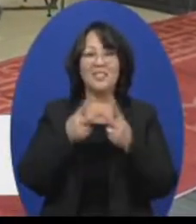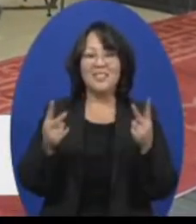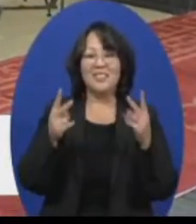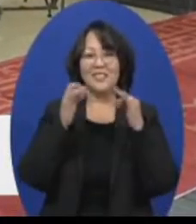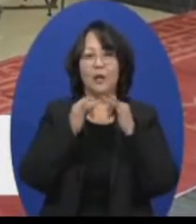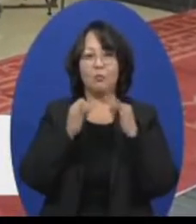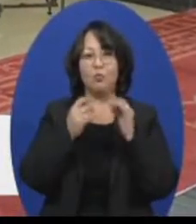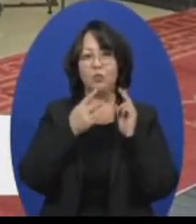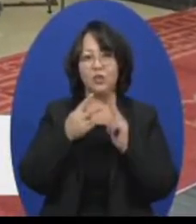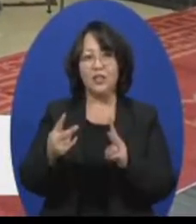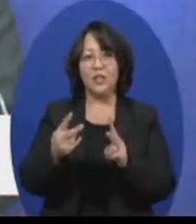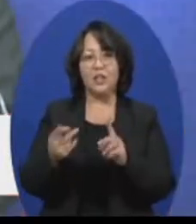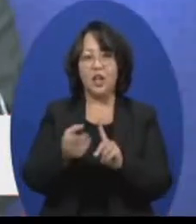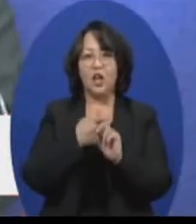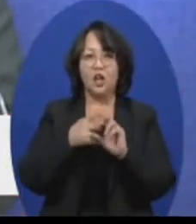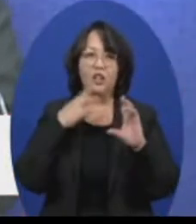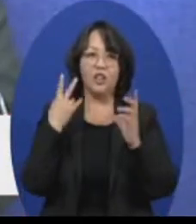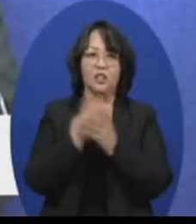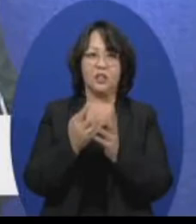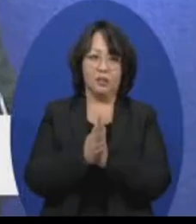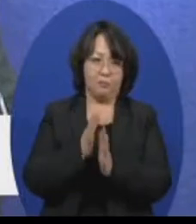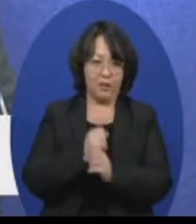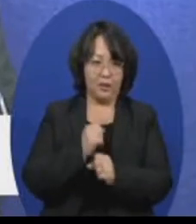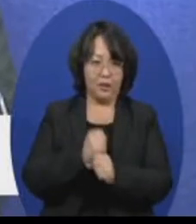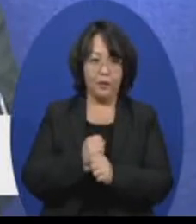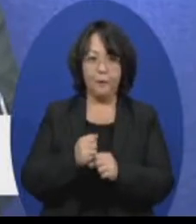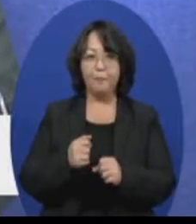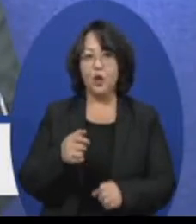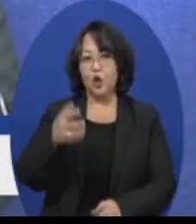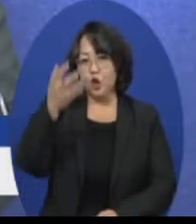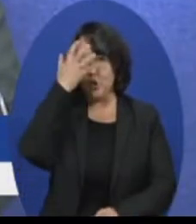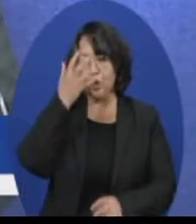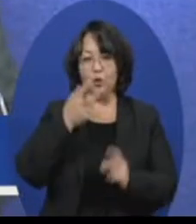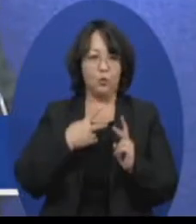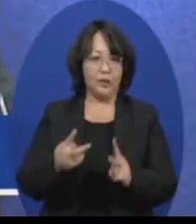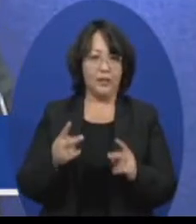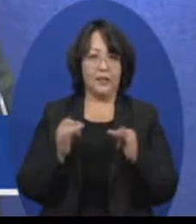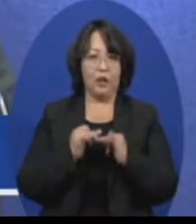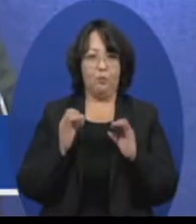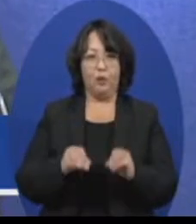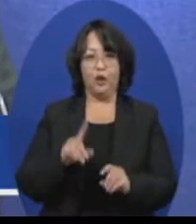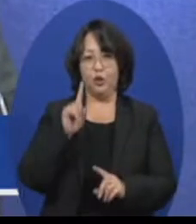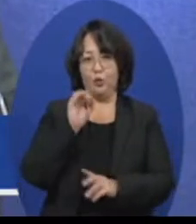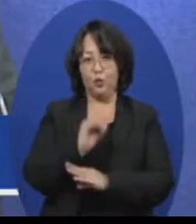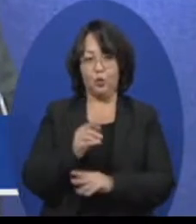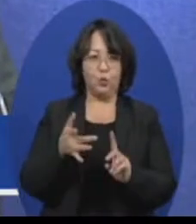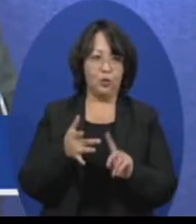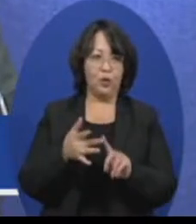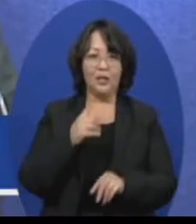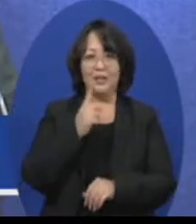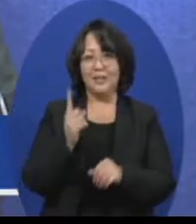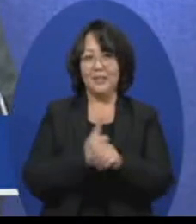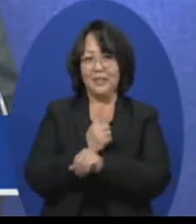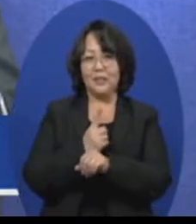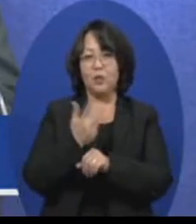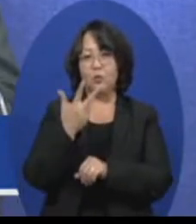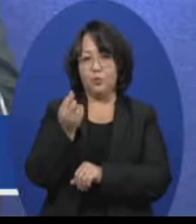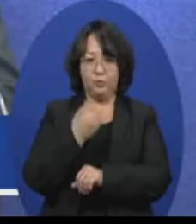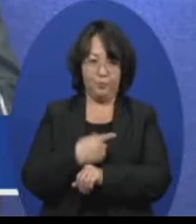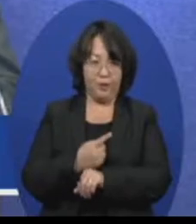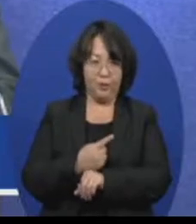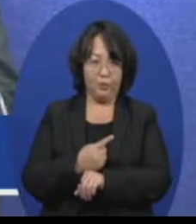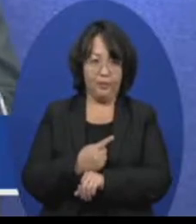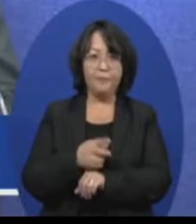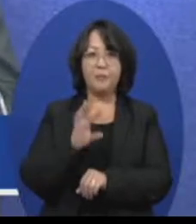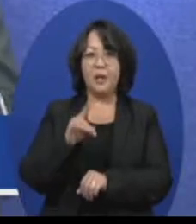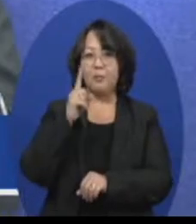нэгдэж байгаагаа мэдээлдэг байна. Төрийн үйлчилгээ цахим хэлбэр шилжснээр бид нар дунджаар 1 цаг 30 минут одоо